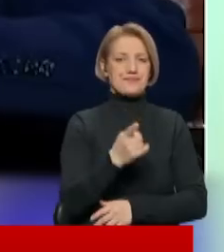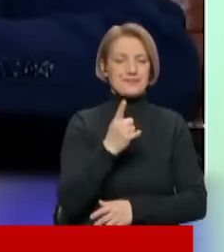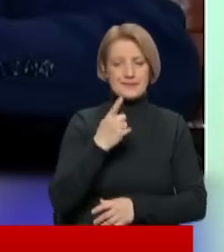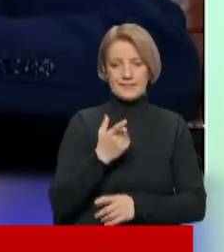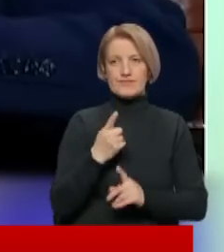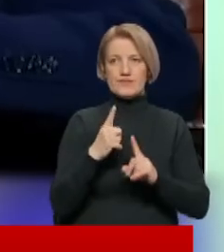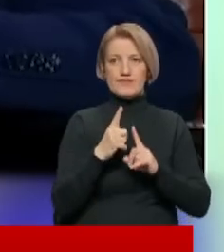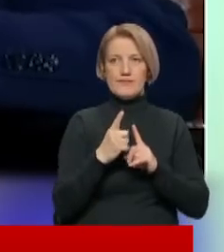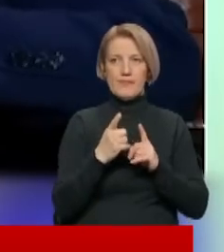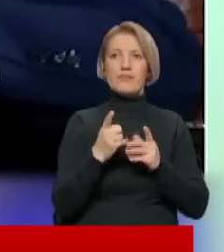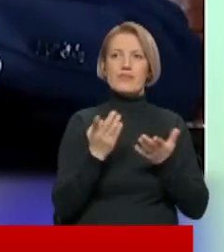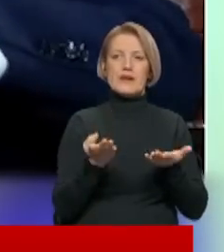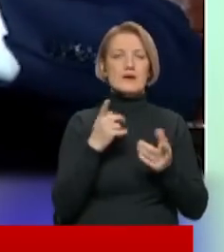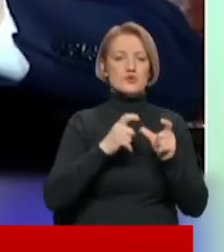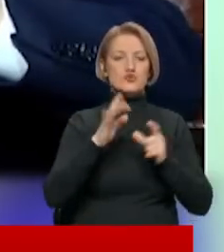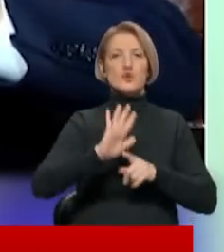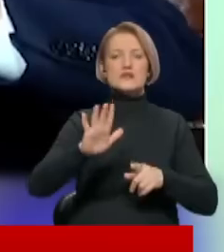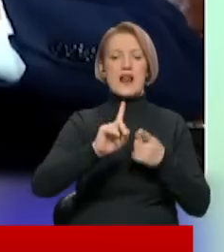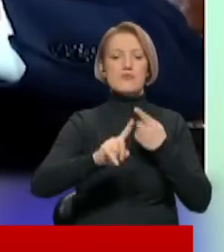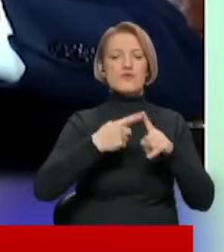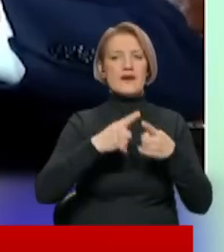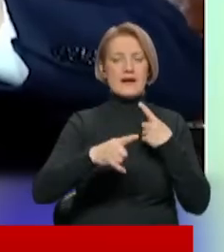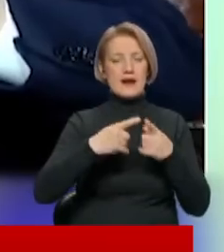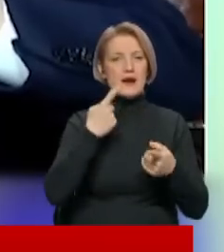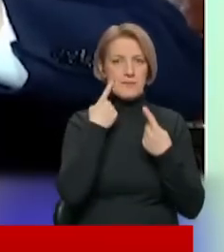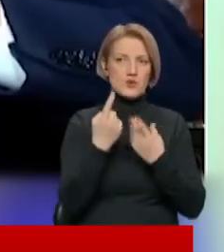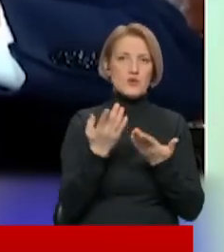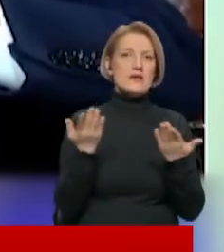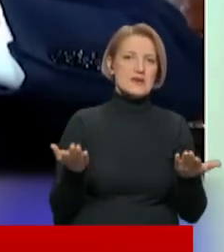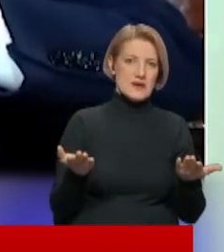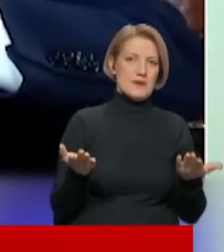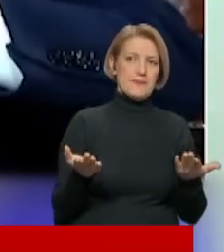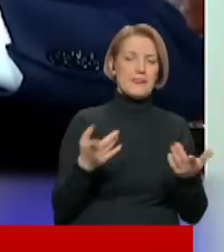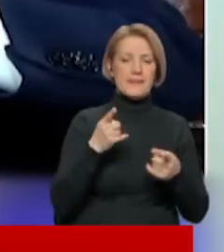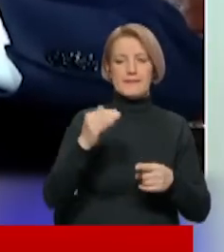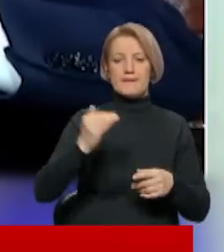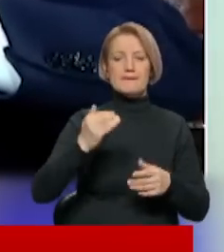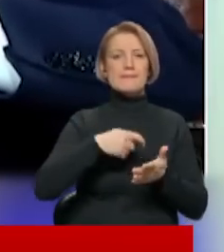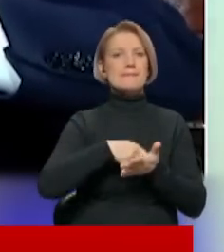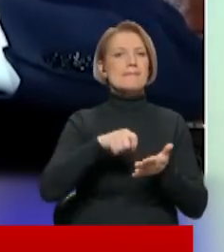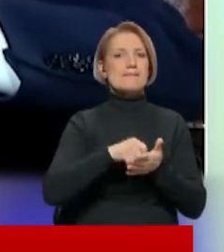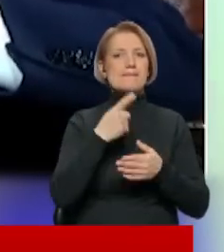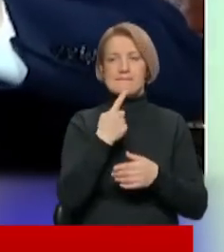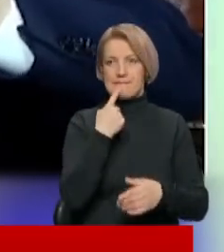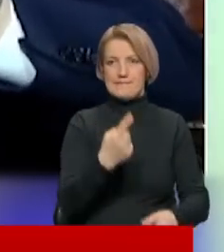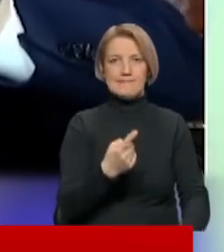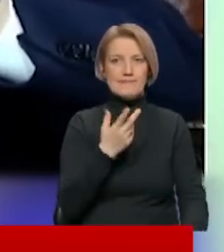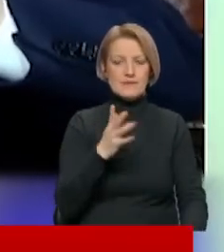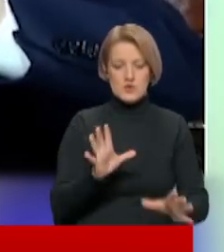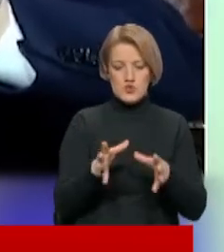kimliğimizle sosyal politikalarla yaklaşıyoruz yani o en düşük emekli maaşı dediğiniz